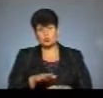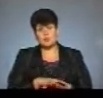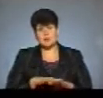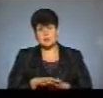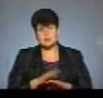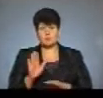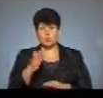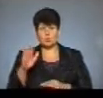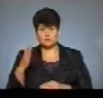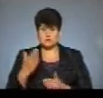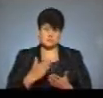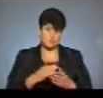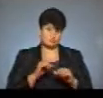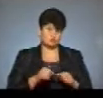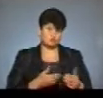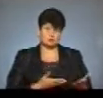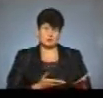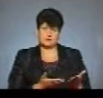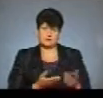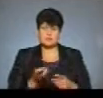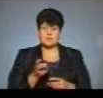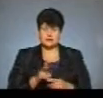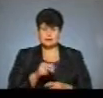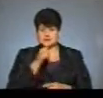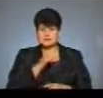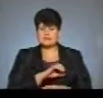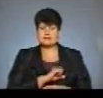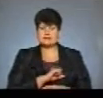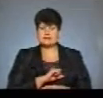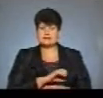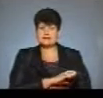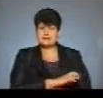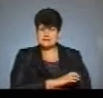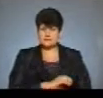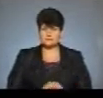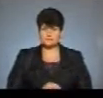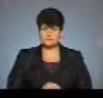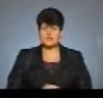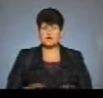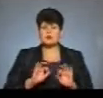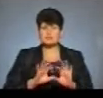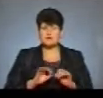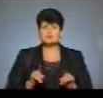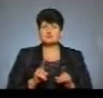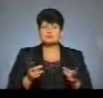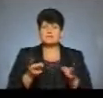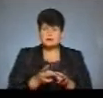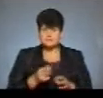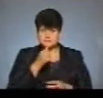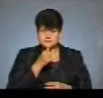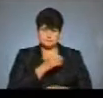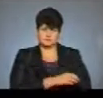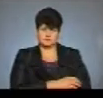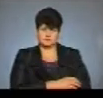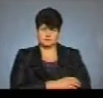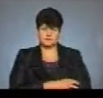прогулюються. І вони мають можливість прийти і зміряти тиск. Тетяна Калакайло розповіла, чому слід вимірювати артеріальний